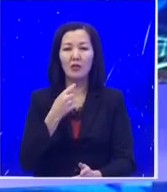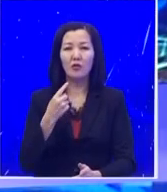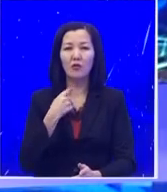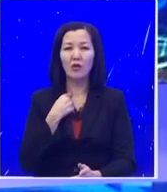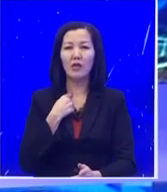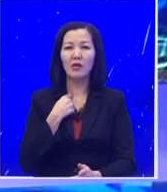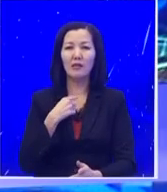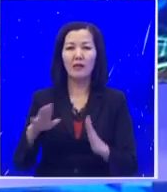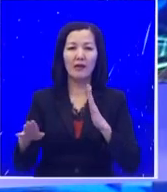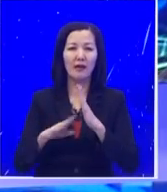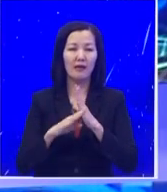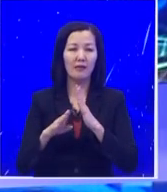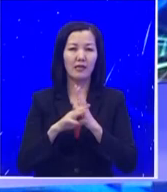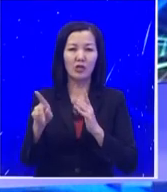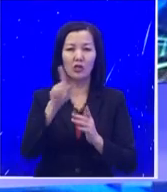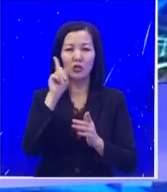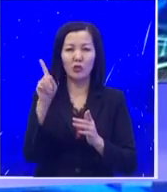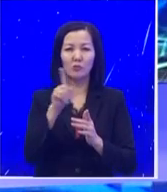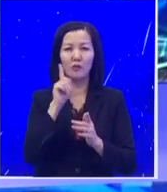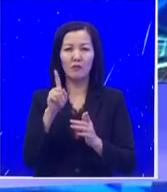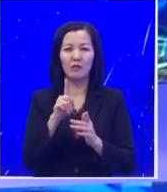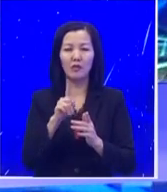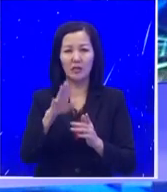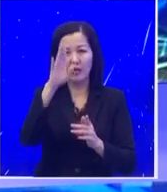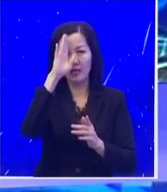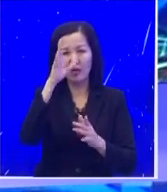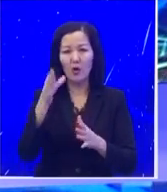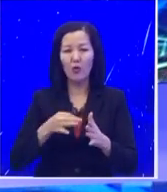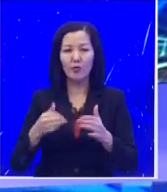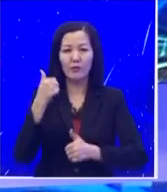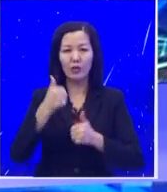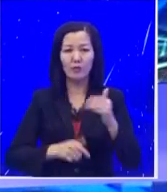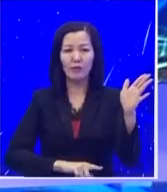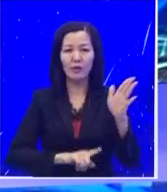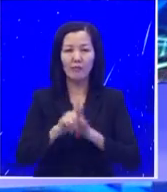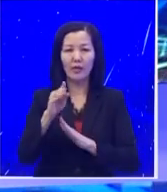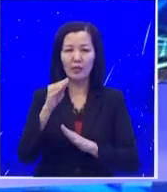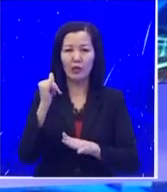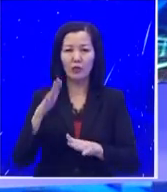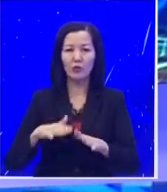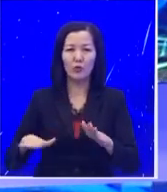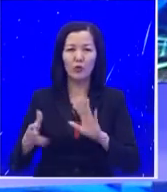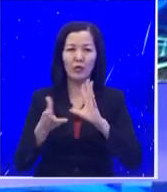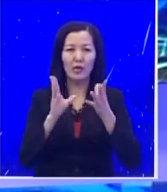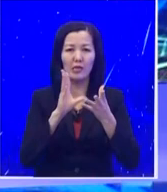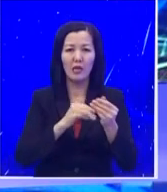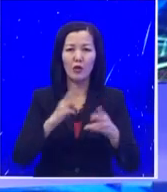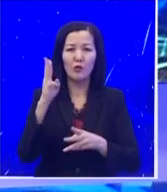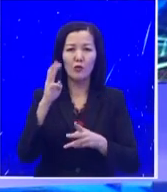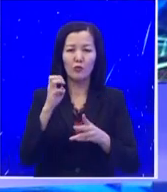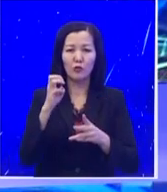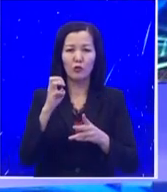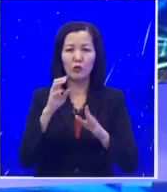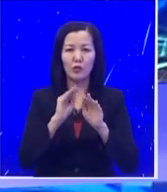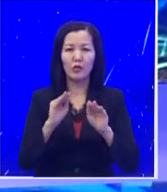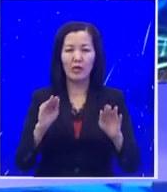Талдықорғанда ВКФ каратэден жасөспірімдер мен жастар және ерлер арасында облыстық чемпионат басталды. Жетісу өңірінің әр аймағынан жиналған